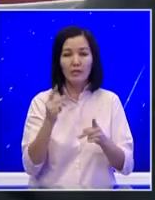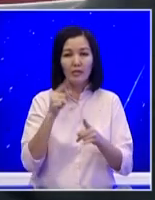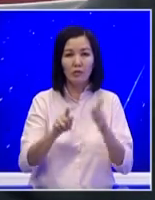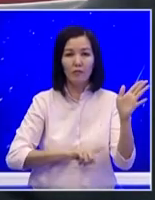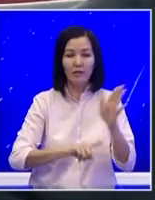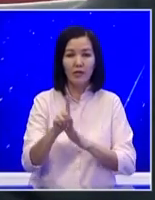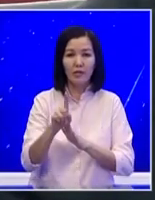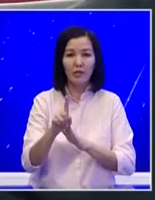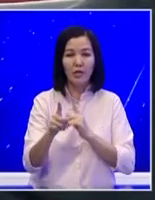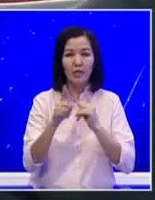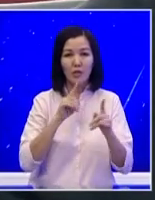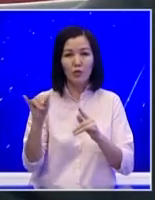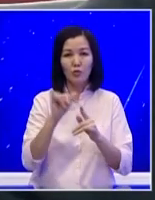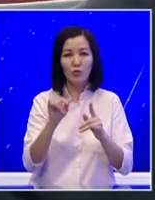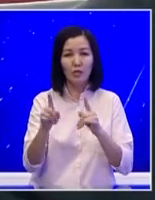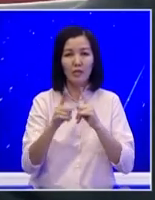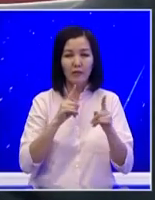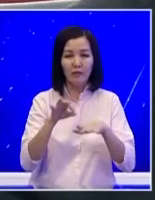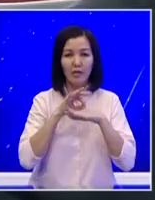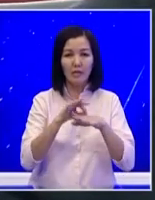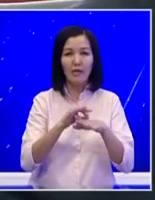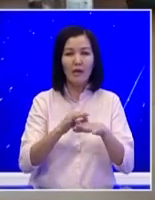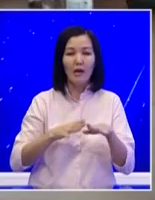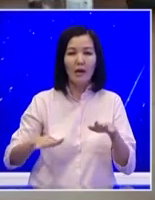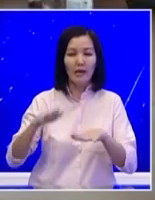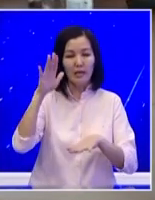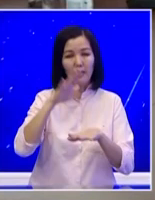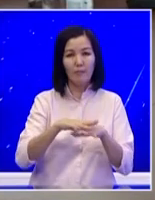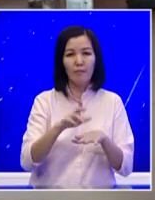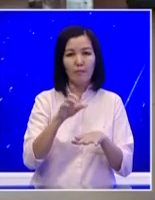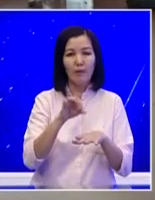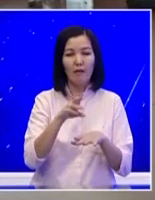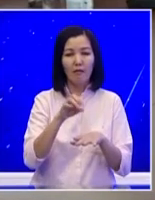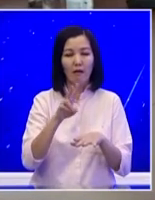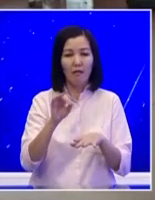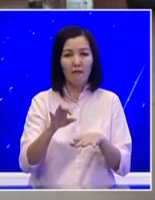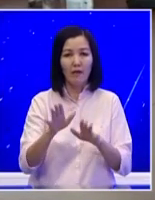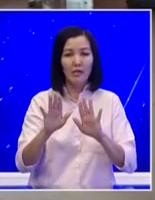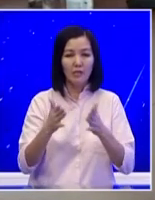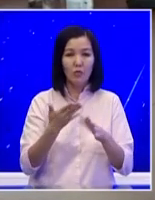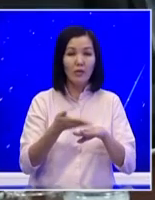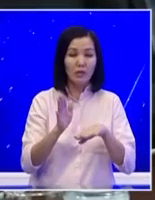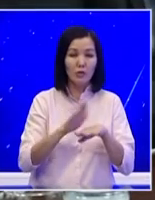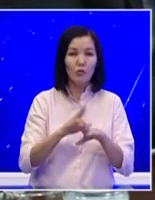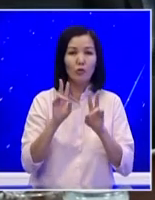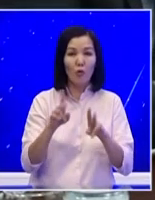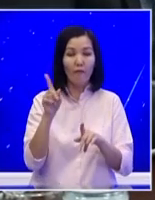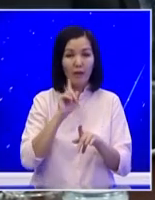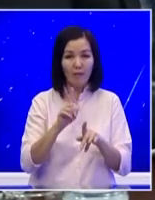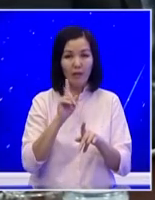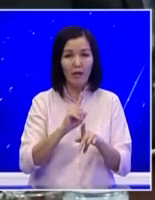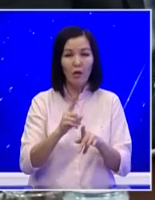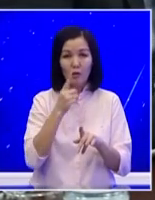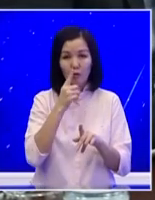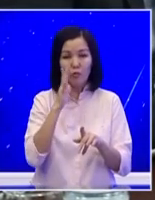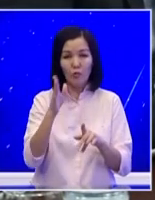начал очередное субботнее селекторное совещание глава региона Амандык Баталов. Ситуация сложная, но временная. Уже скоро